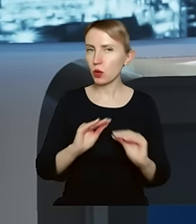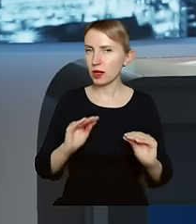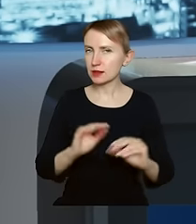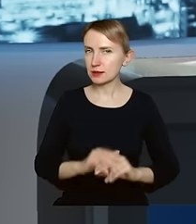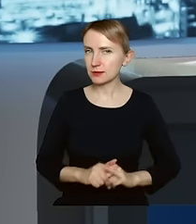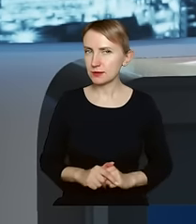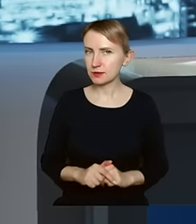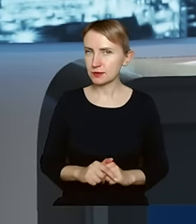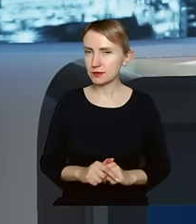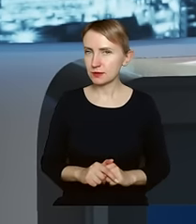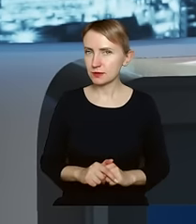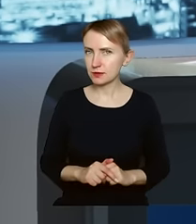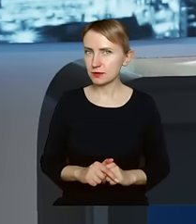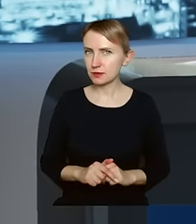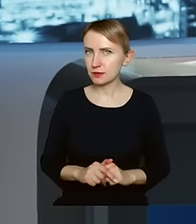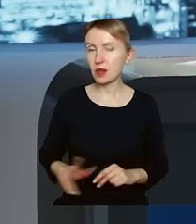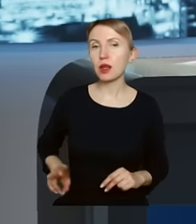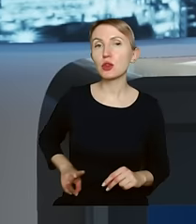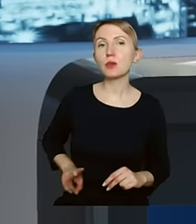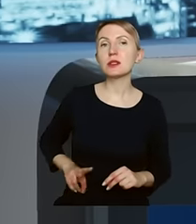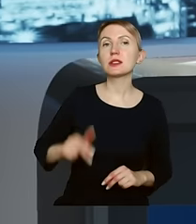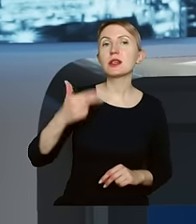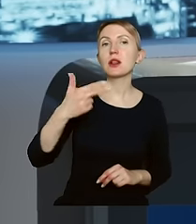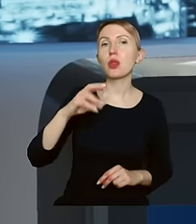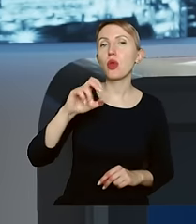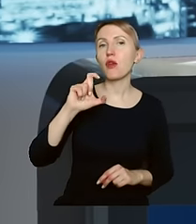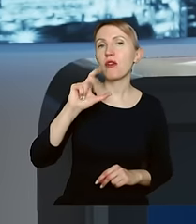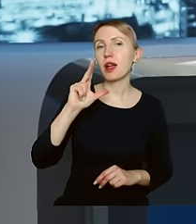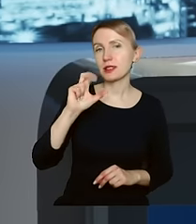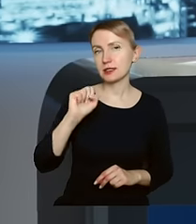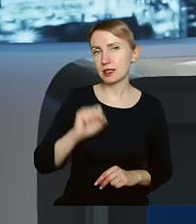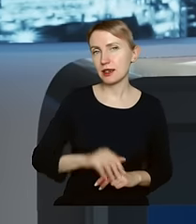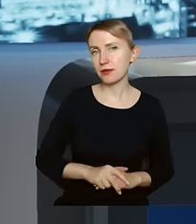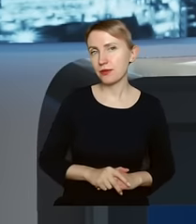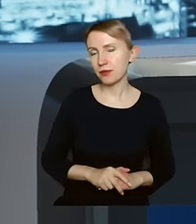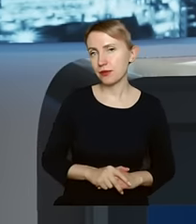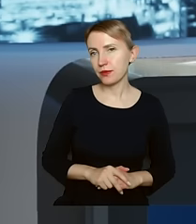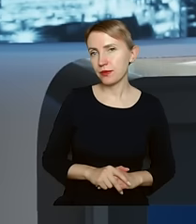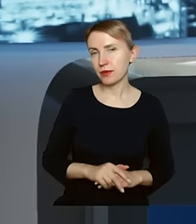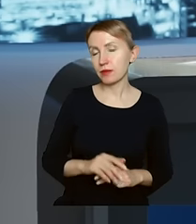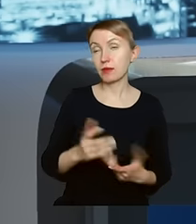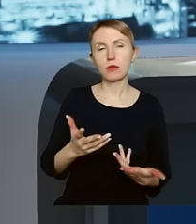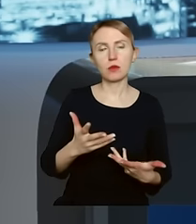O tej słynnej ministry Nowackiej. To po prostu jest jedna wielka parodia.